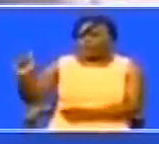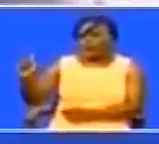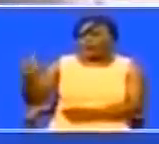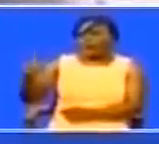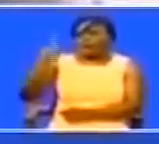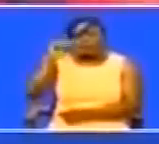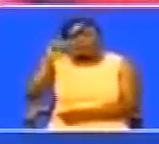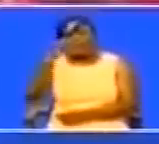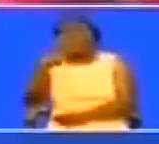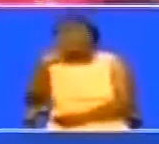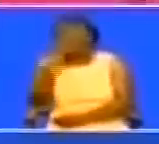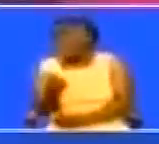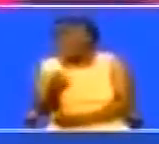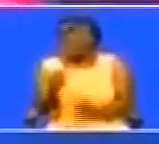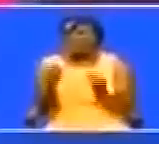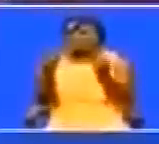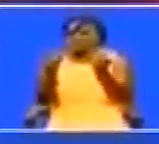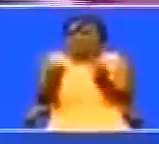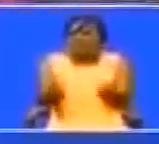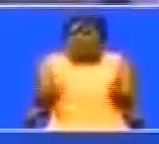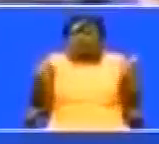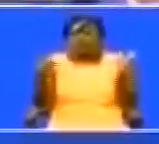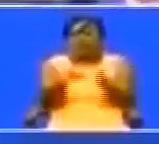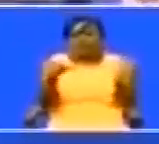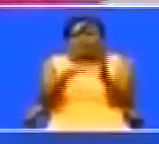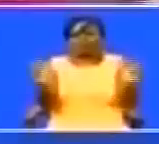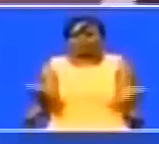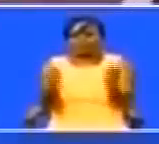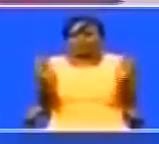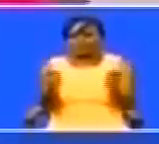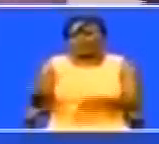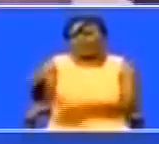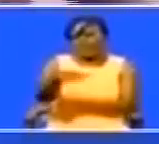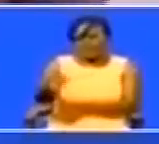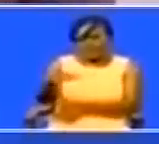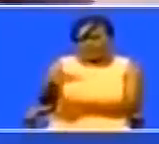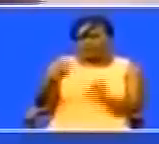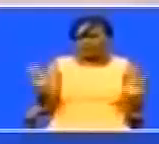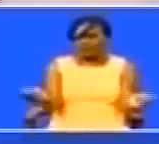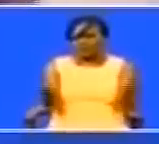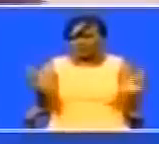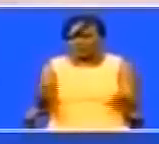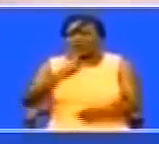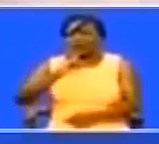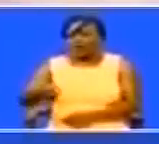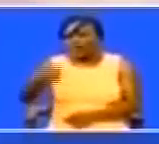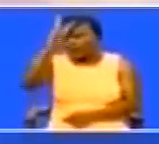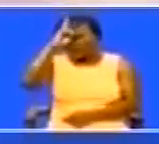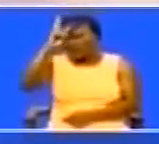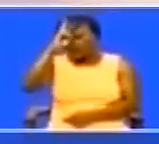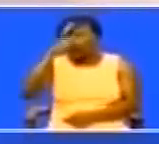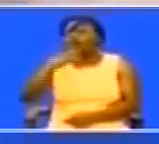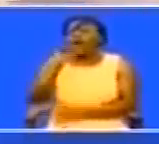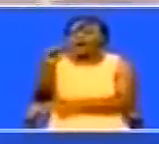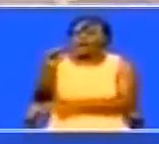Mombasa, wakidai wanagangua uganga wa wachawi walioroga mtaa huo. Waganga hao waliamriwa na polisi kuomba